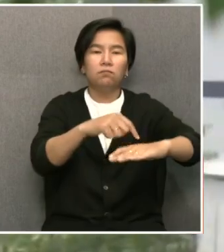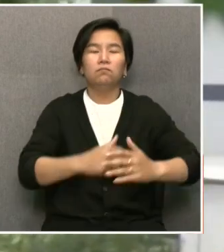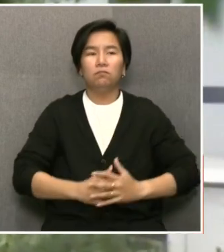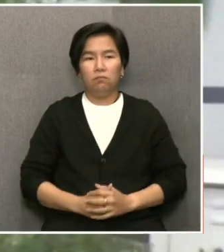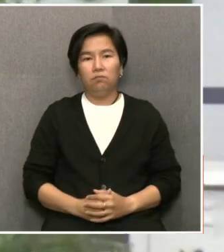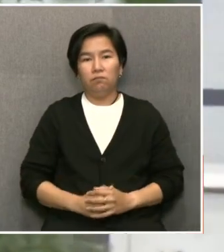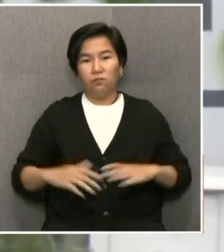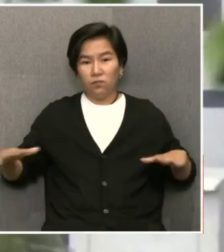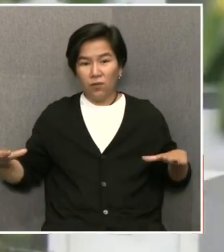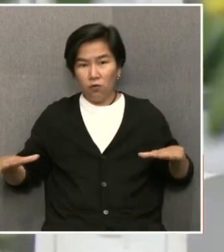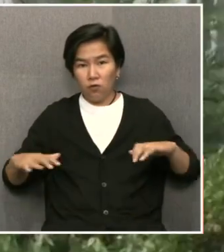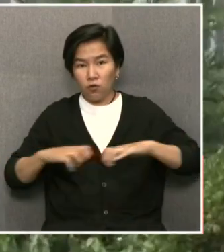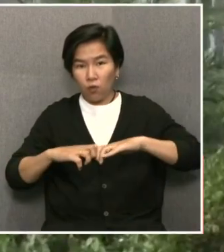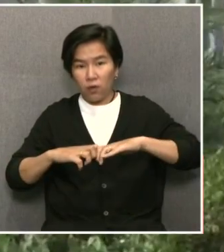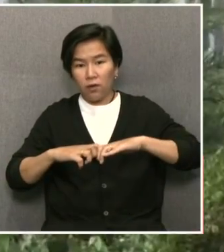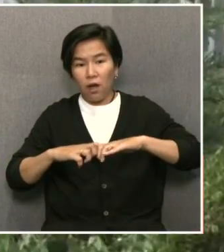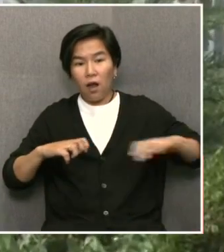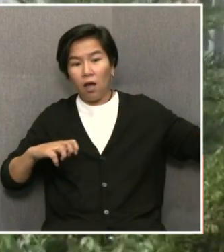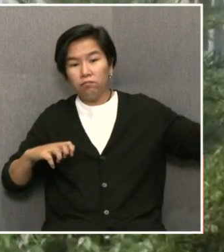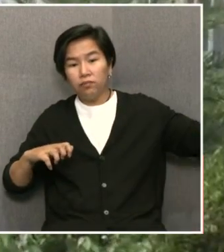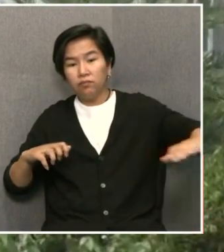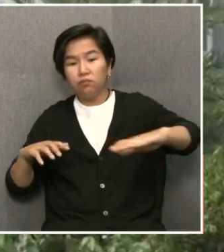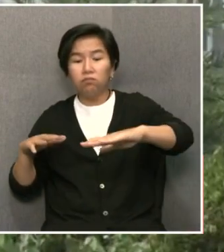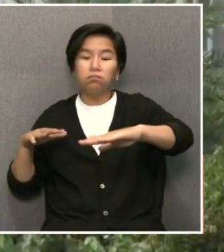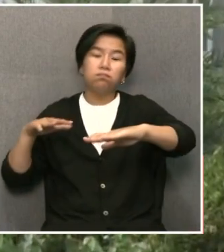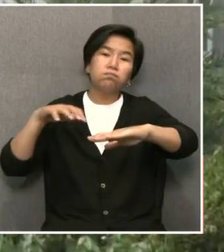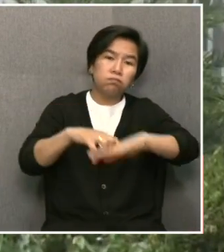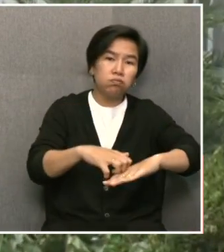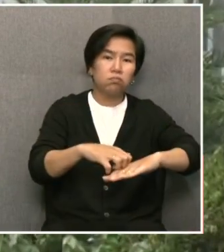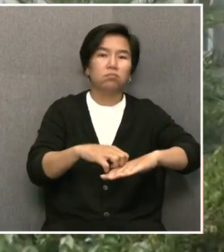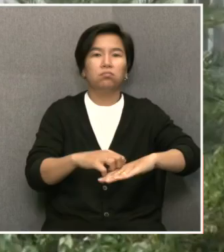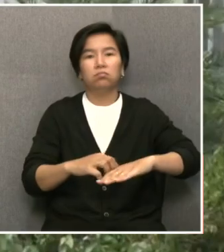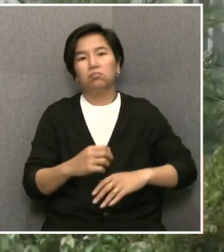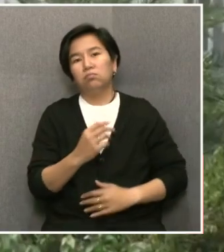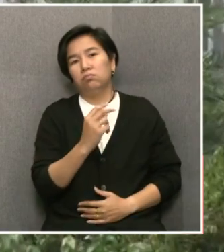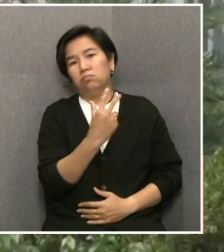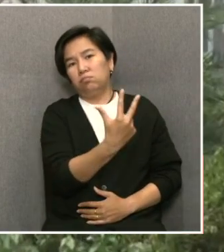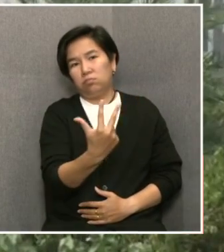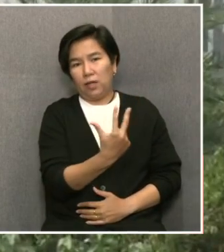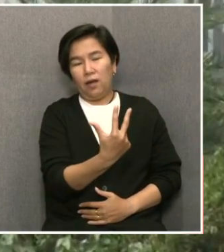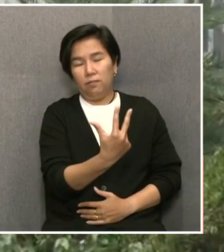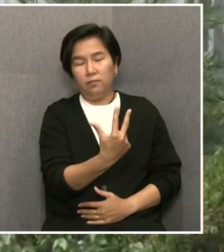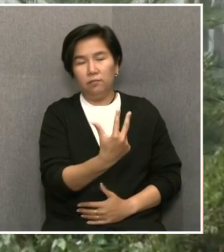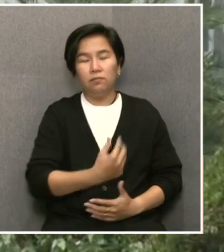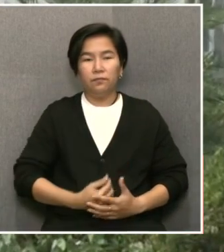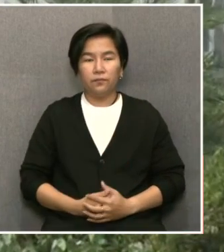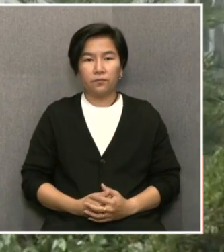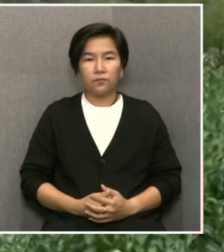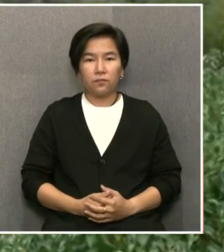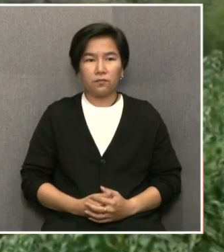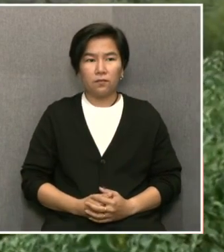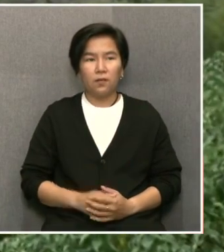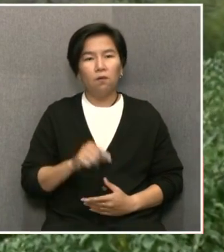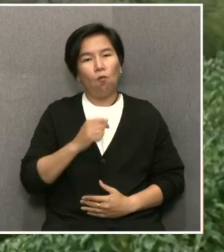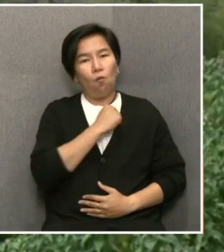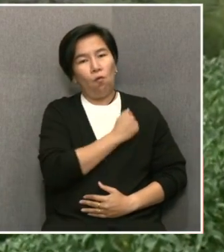คือวิ่งมาจากทิศทางตรงกันข้ามนะจึงทำให้เกิดเหตุการณ์รถไฟชนกัน 3ขบวนแบบนี้แล้วก็เป็นเหตุสก